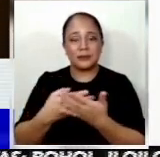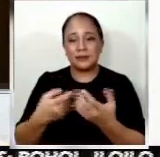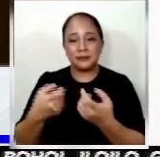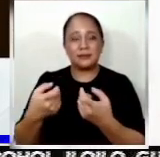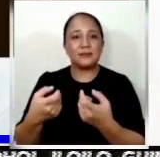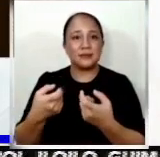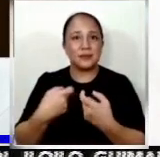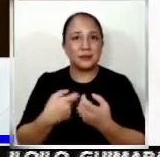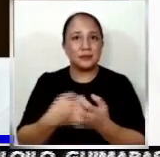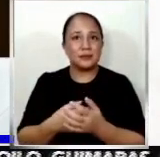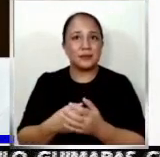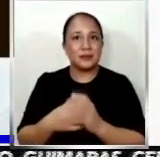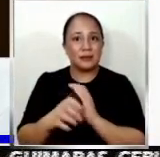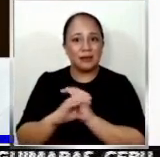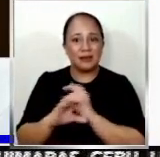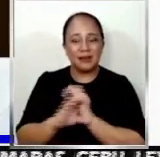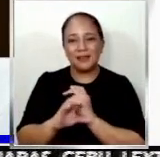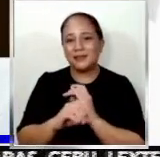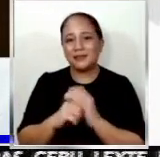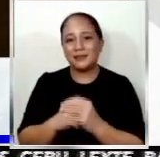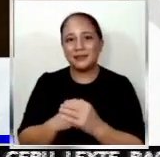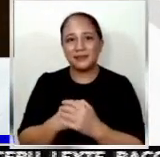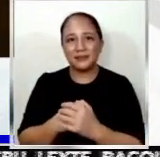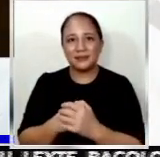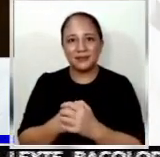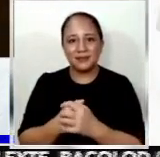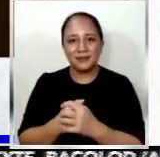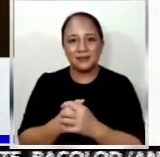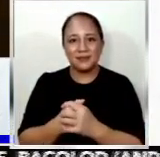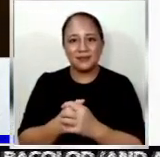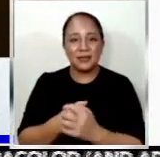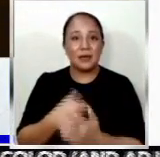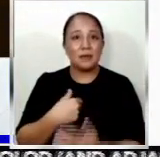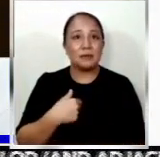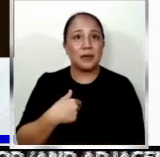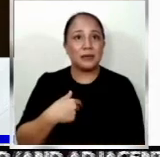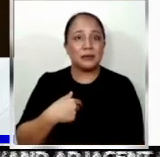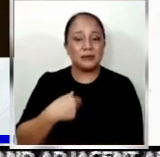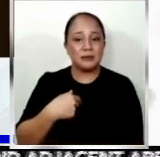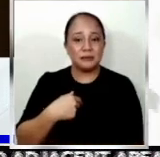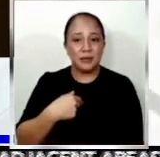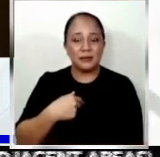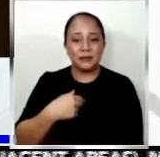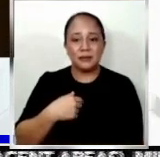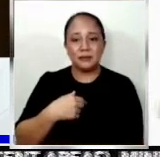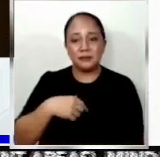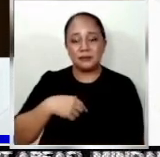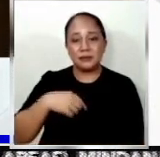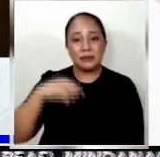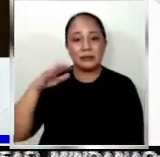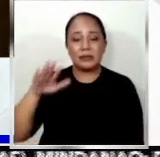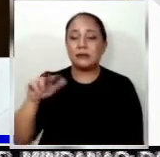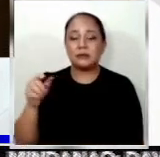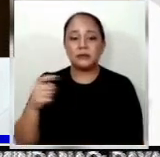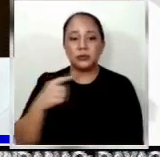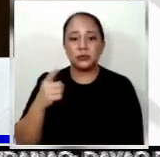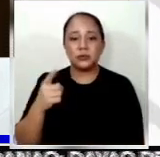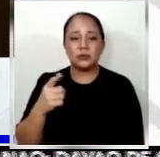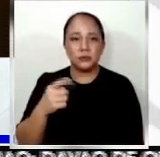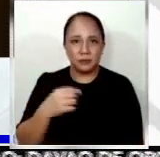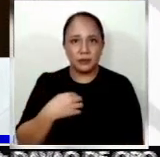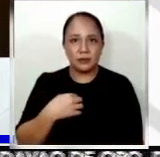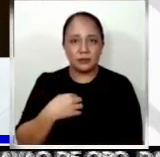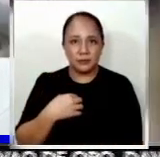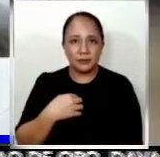kotse. Dahil ang alam ko lang talaga ay isang pamilya